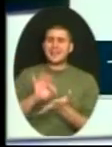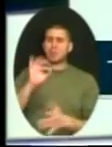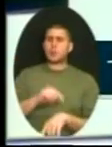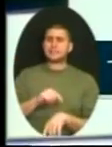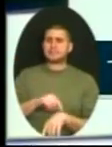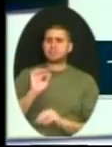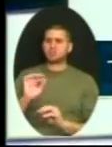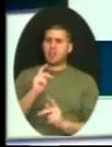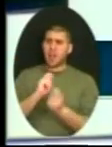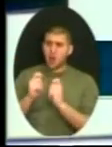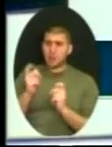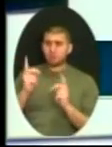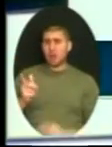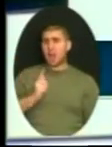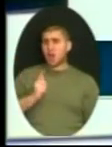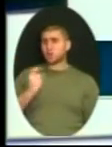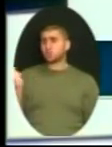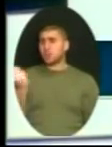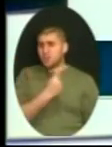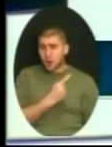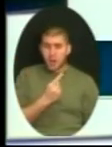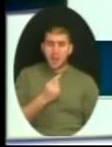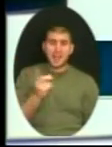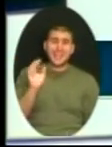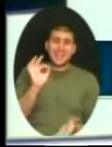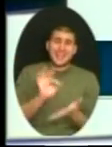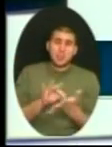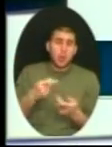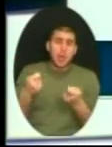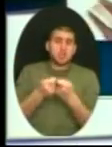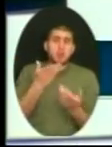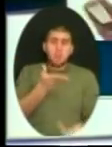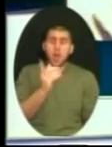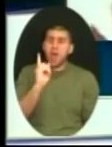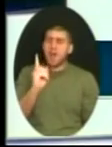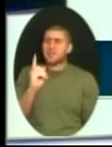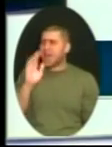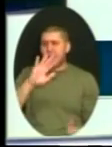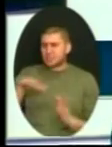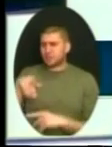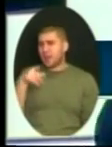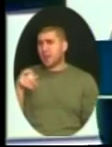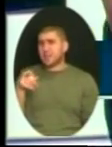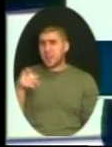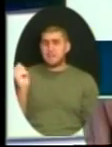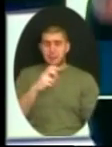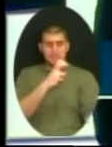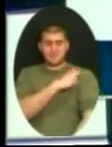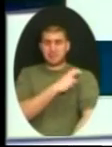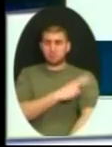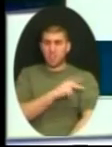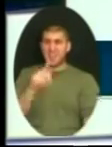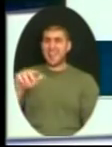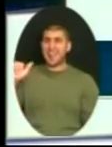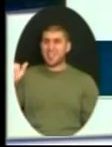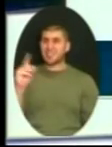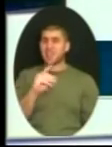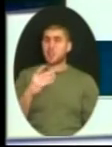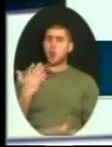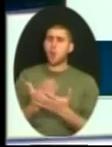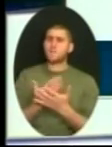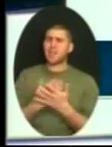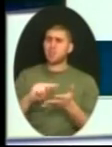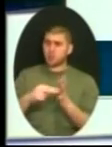הרעיון הזה, יכלו לחכות שבוע, אבל... לא, לא, אתה יכול לעצות, עזוב, שבא מפכ"ל לאילנה גם לעובדה, עם